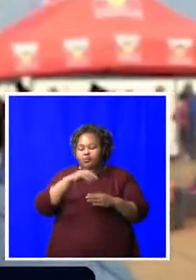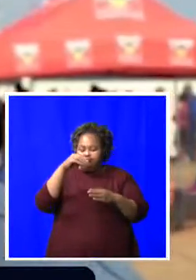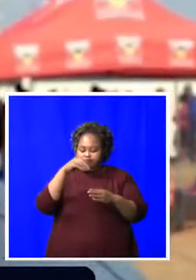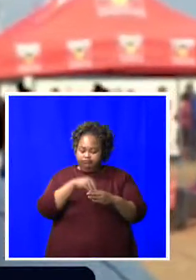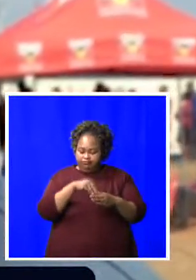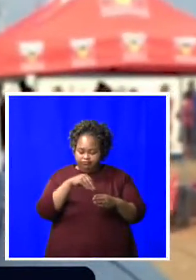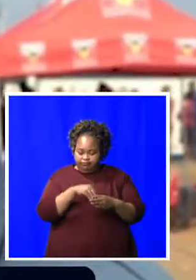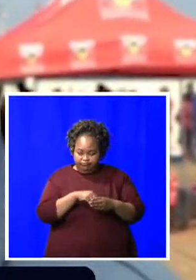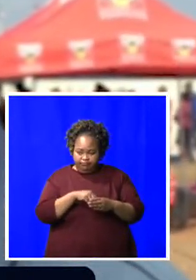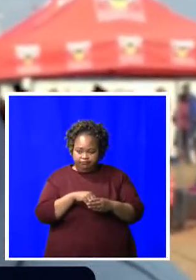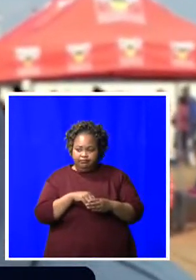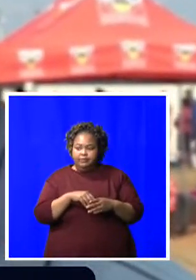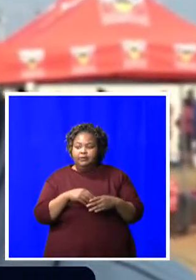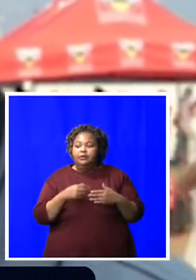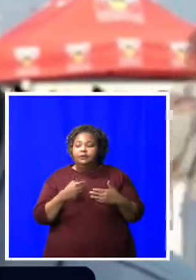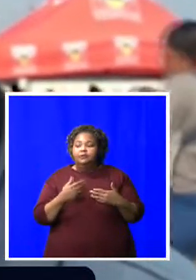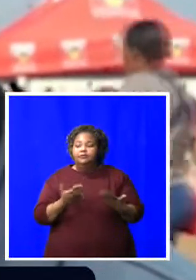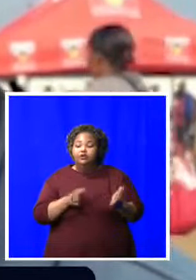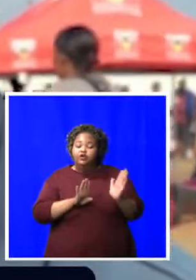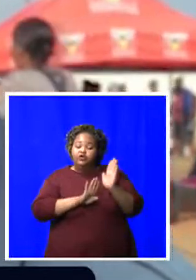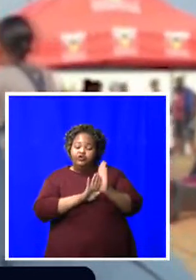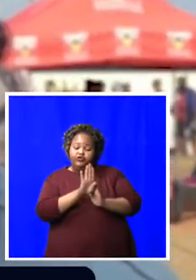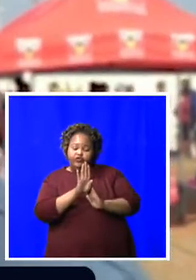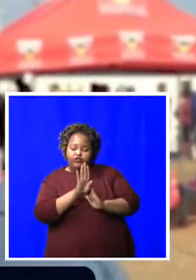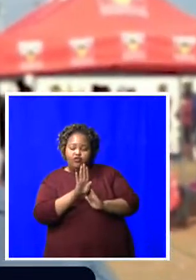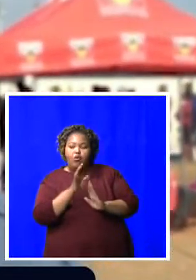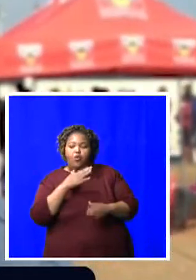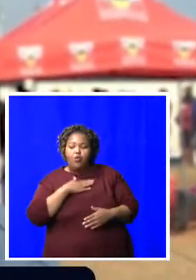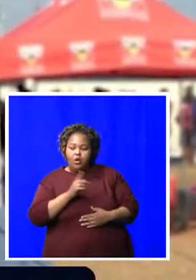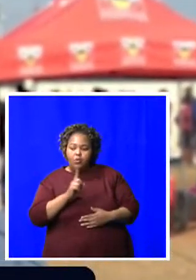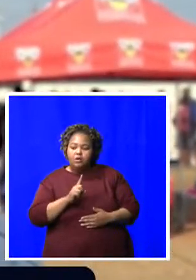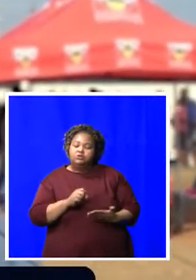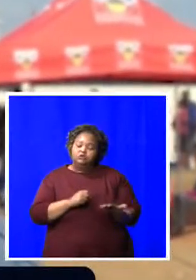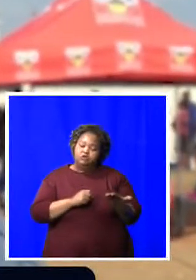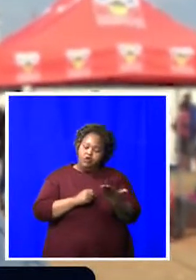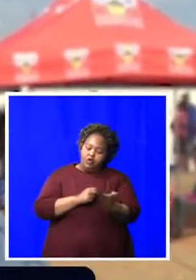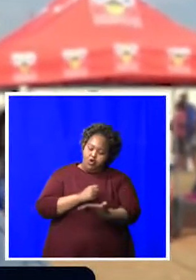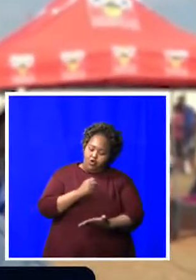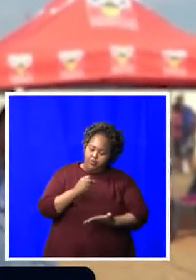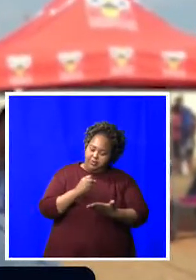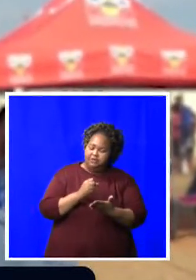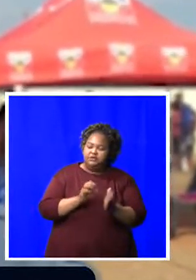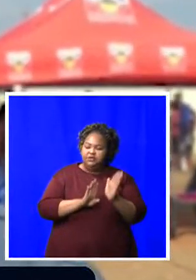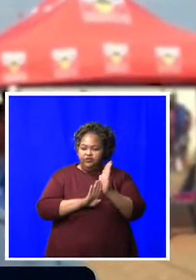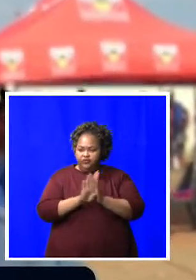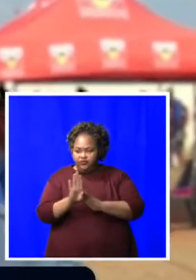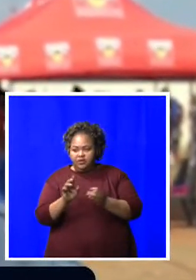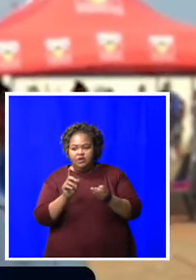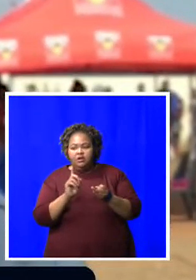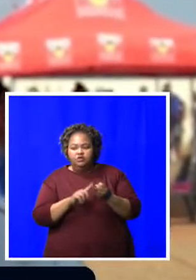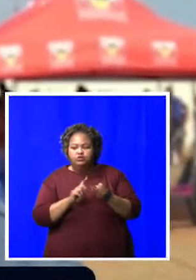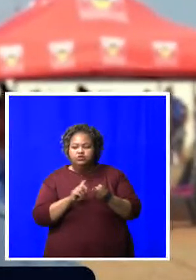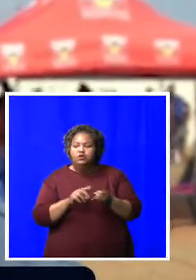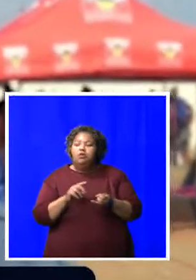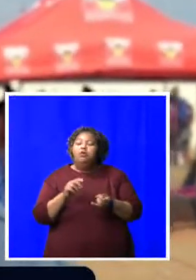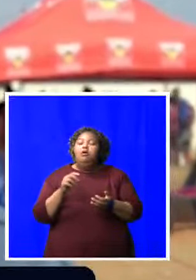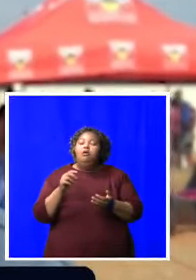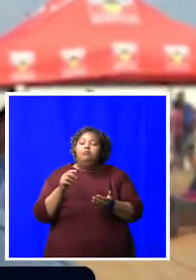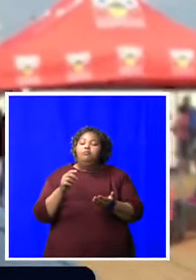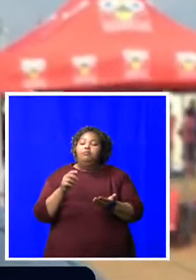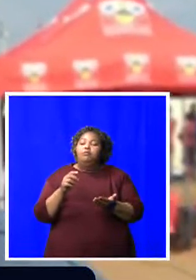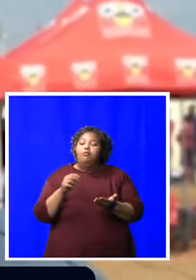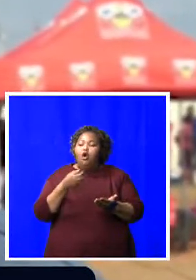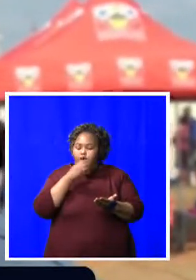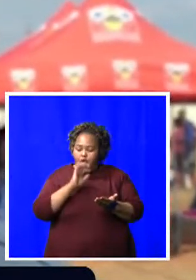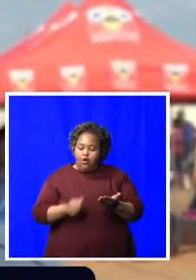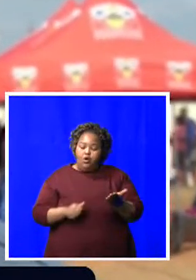lokuthi sithuthuke siye emangweni sisizakale imali yawo omkhulu nayo siyithole ukuthi